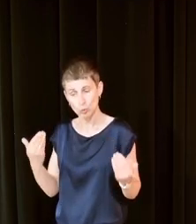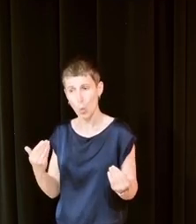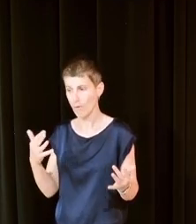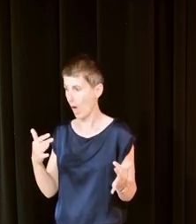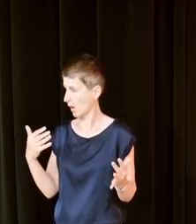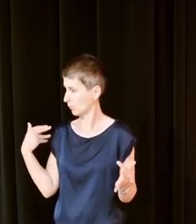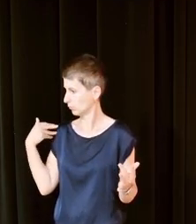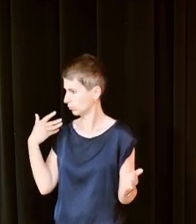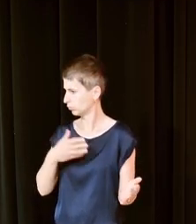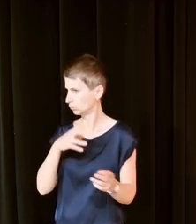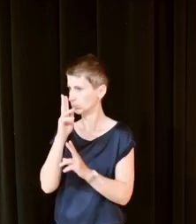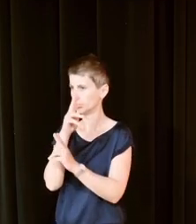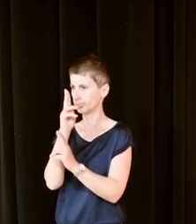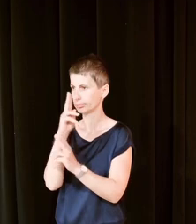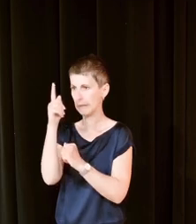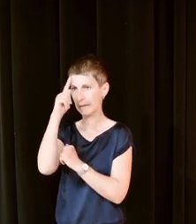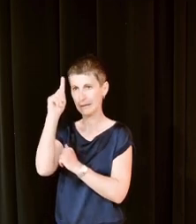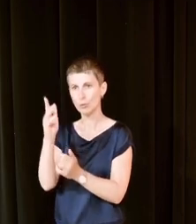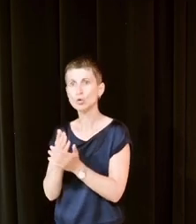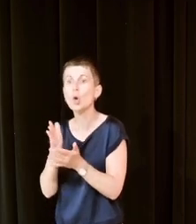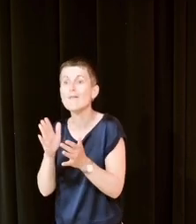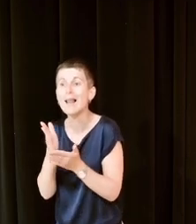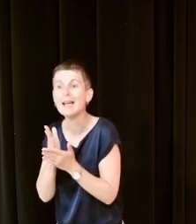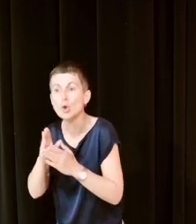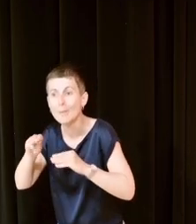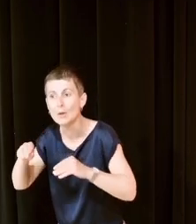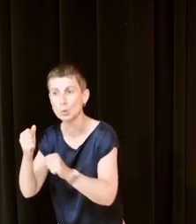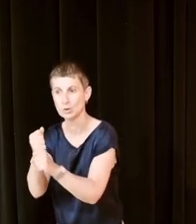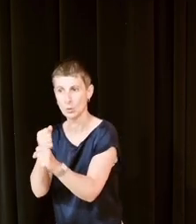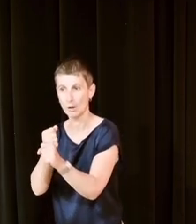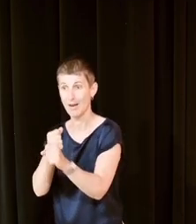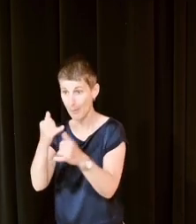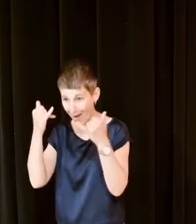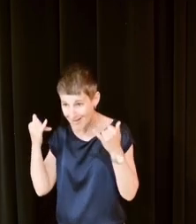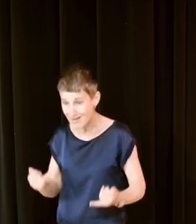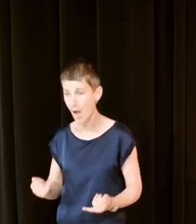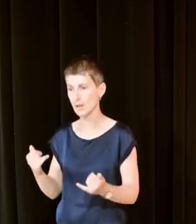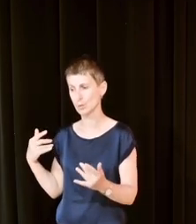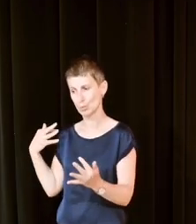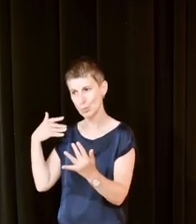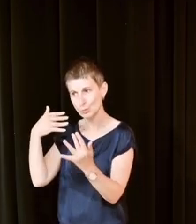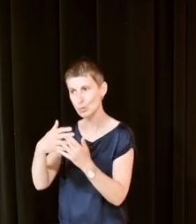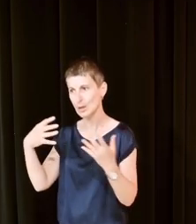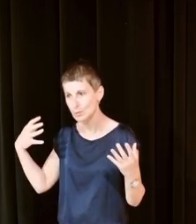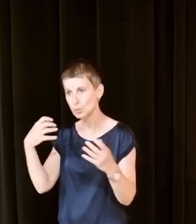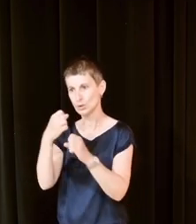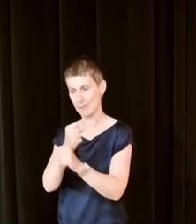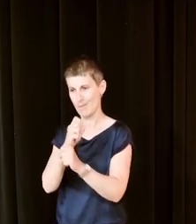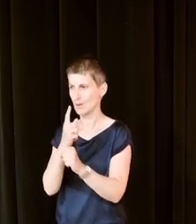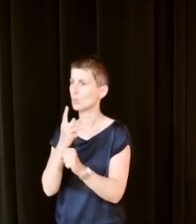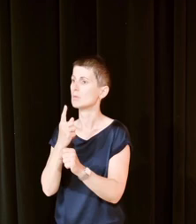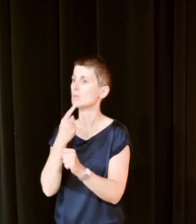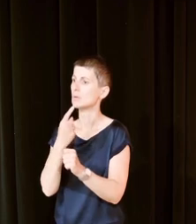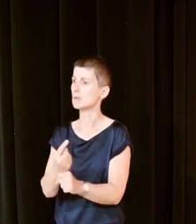gar nicht so bewusst hatten, weil wir haben es einfach gemacht. Aber so wie das jetzt sich so zusammen hat fassen lassen, können wir sagen, es ist